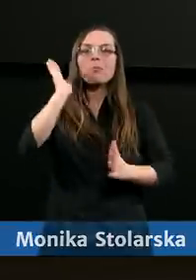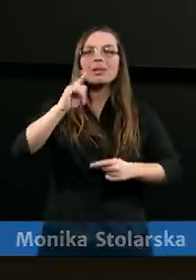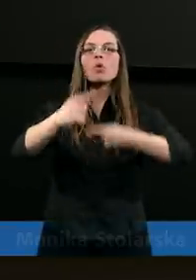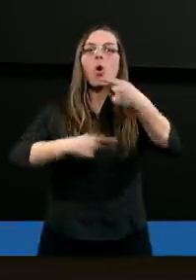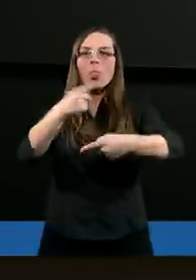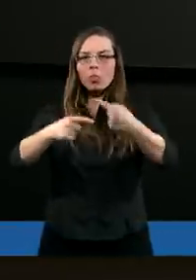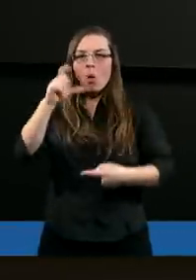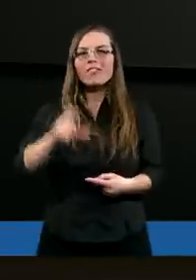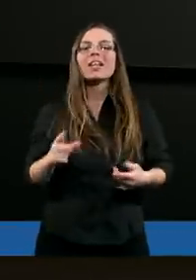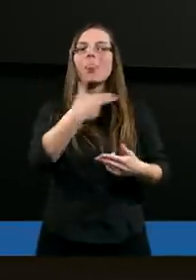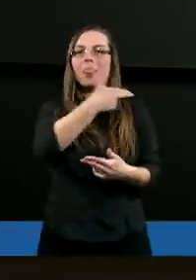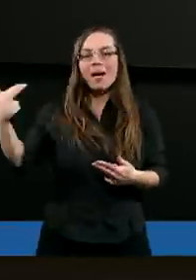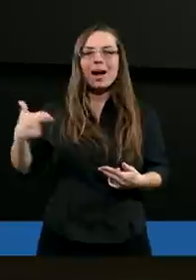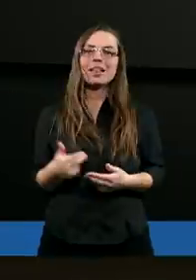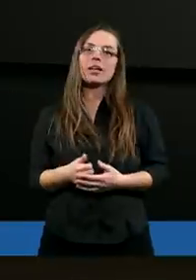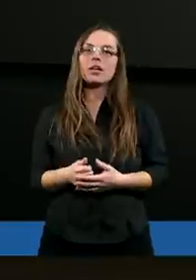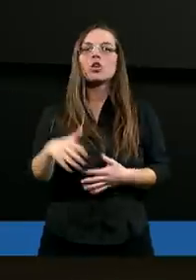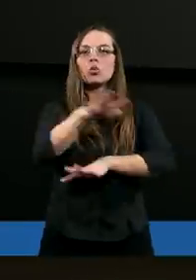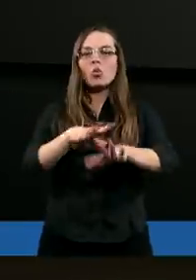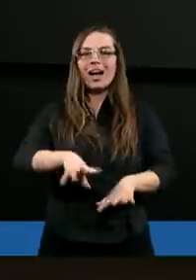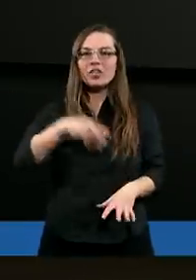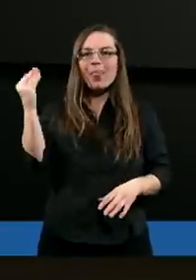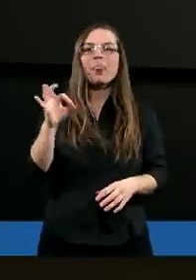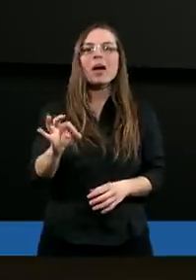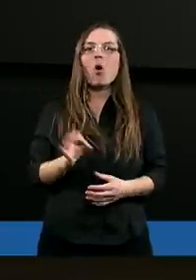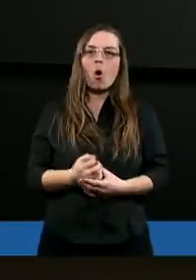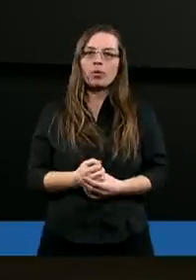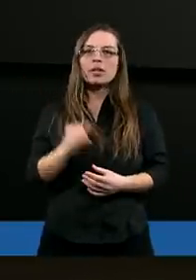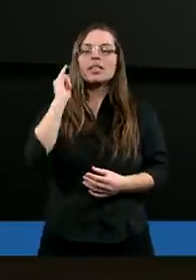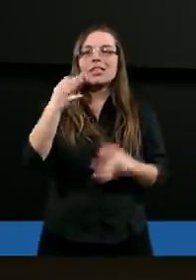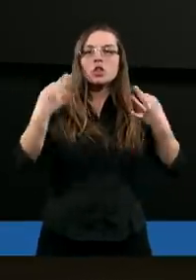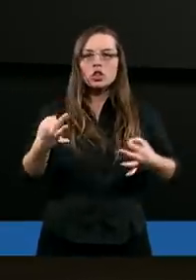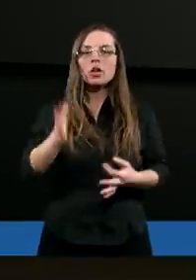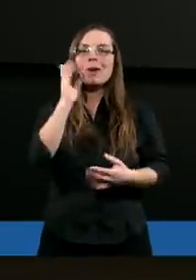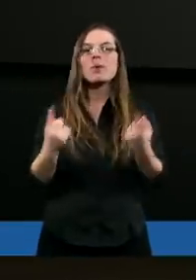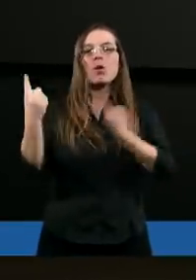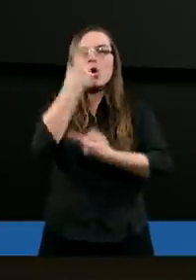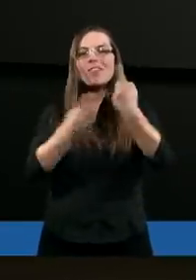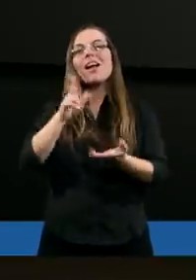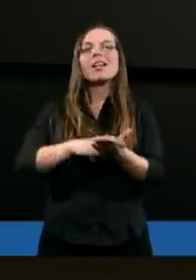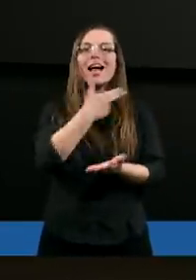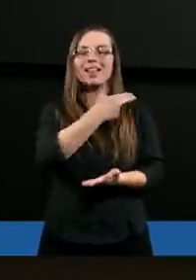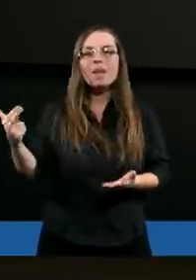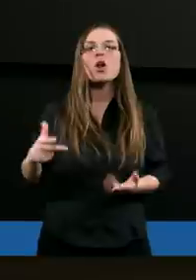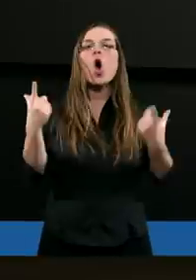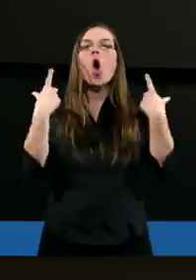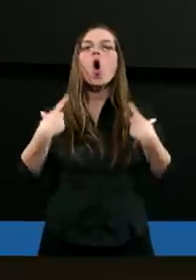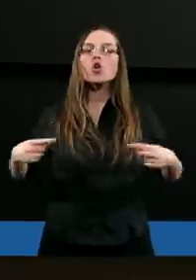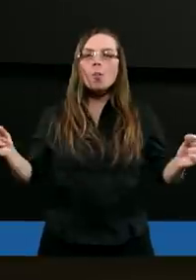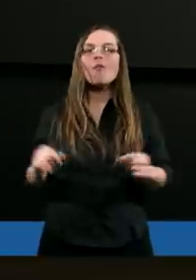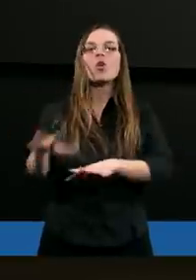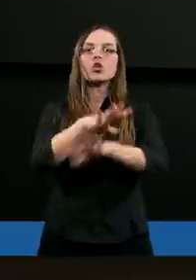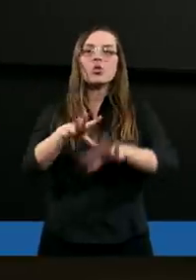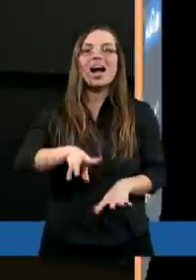kontynuować temat Ducha Świętego i dzisiaj będziemy rozważać na temat osobowości